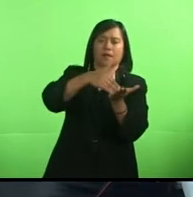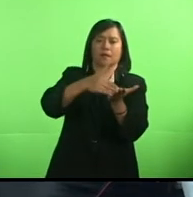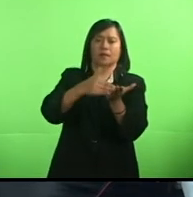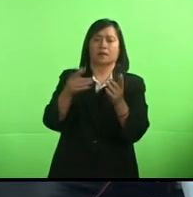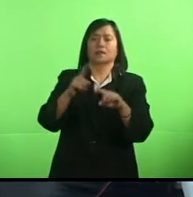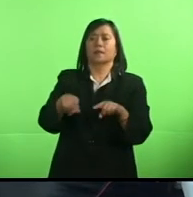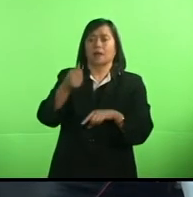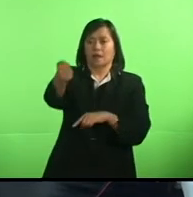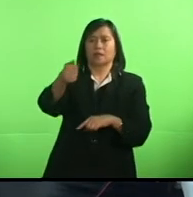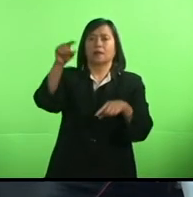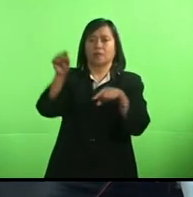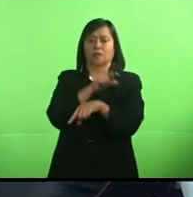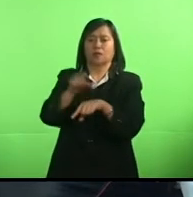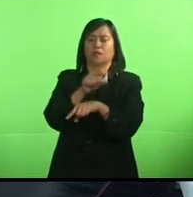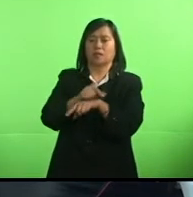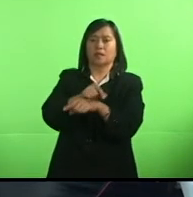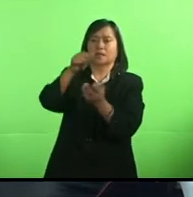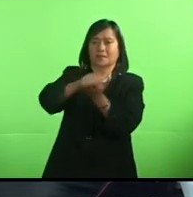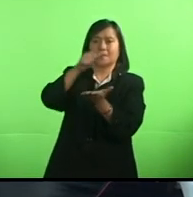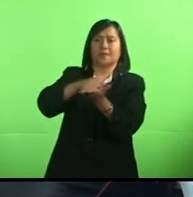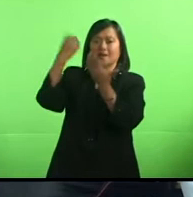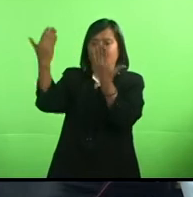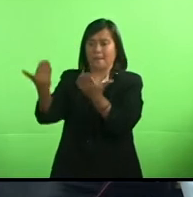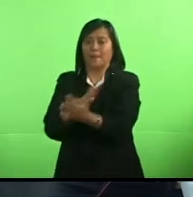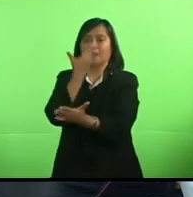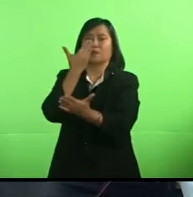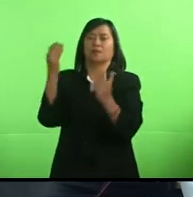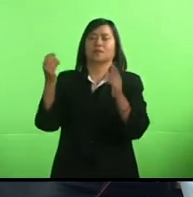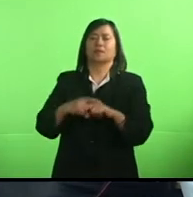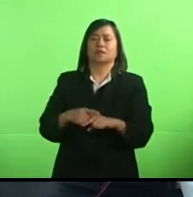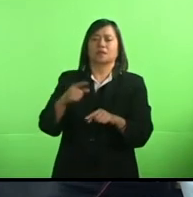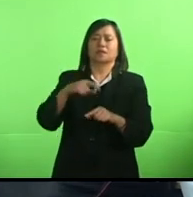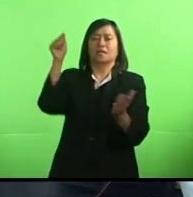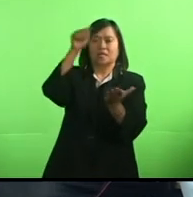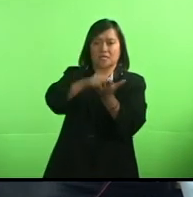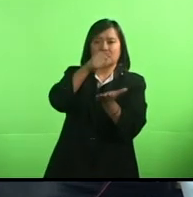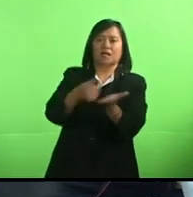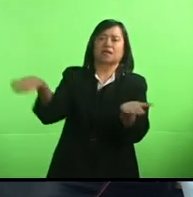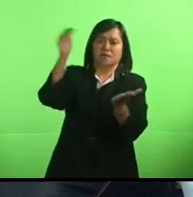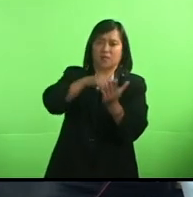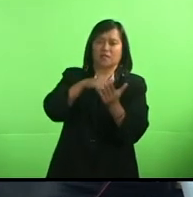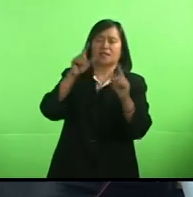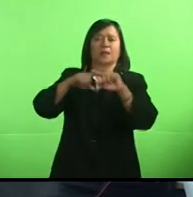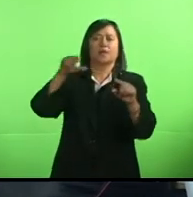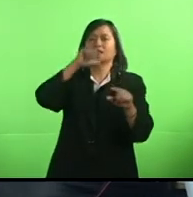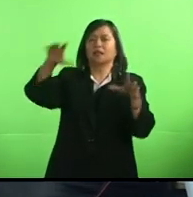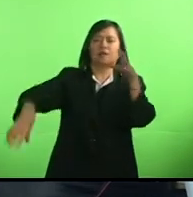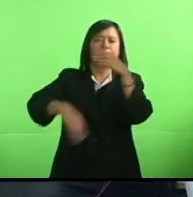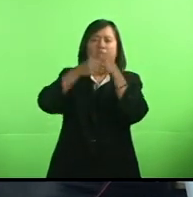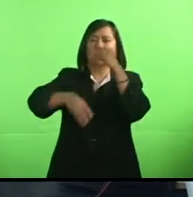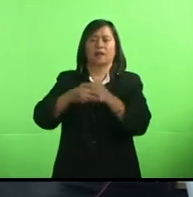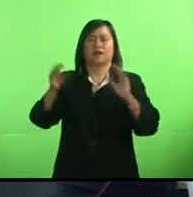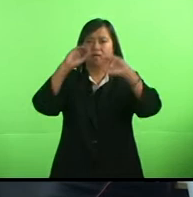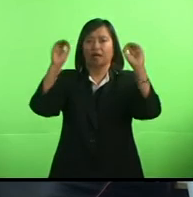Tapi tak ada sebarang tindakan pada reprint. Dia cetak semula saja. But kalau edisi,